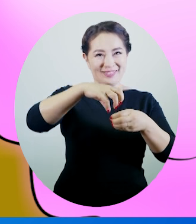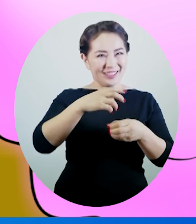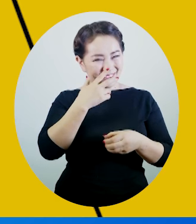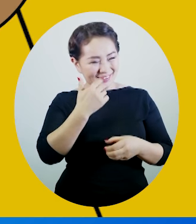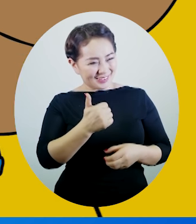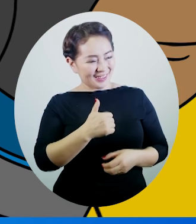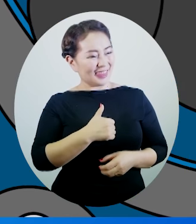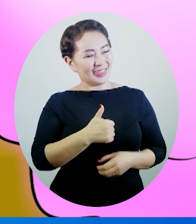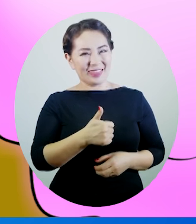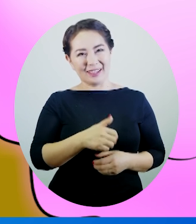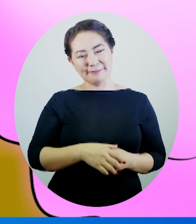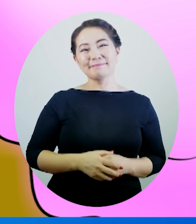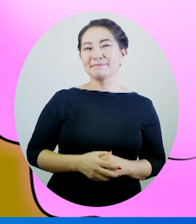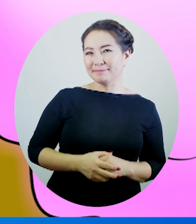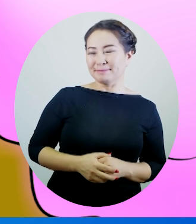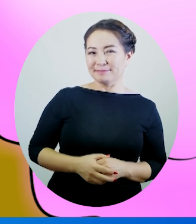Десерт.